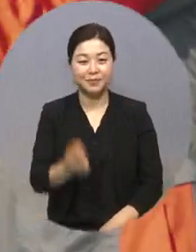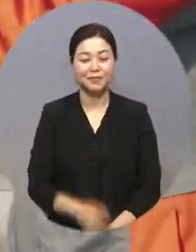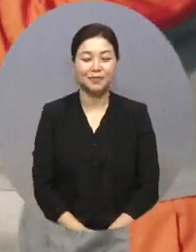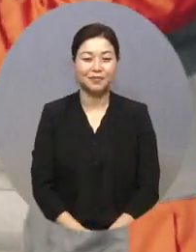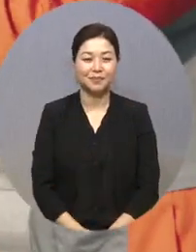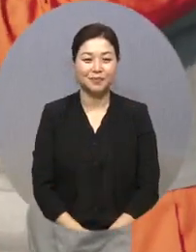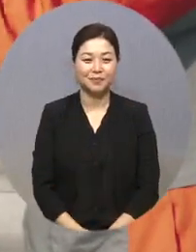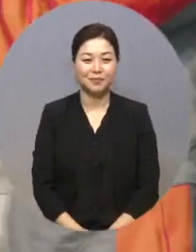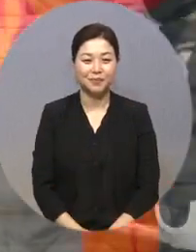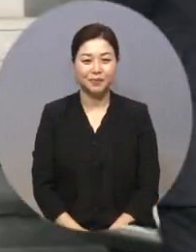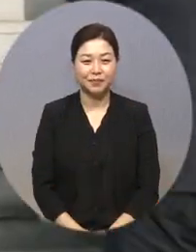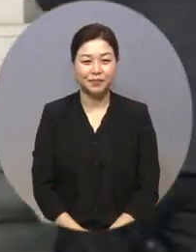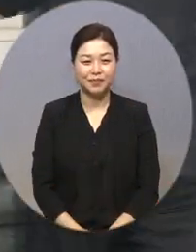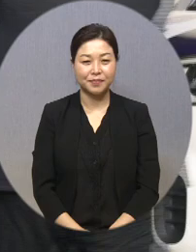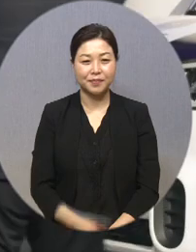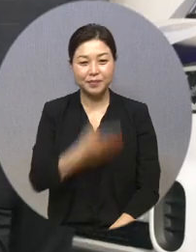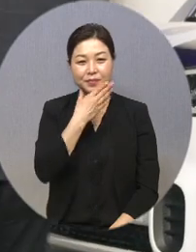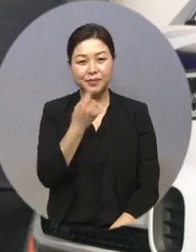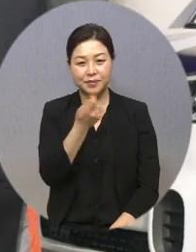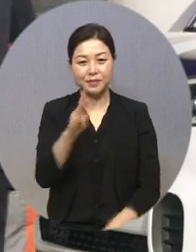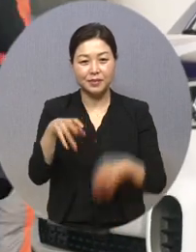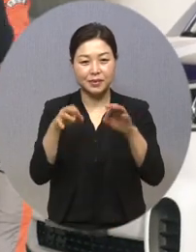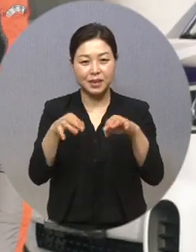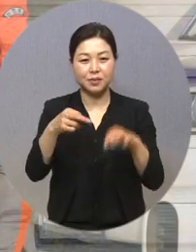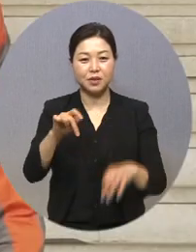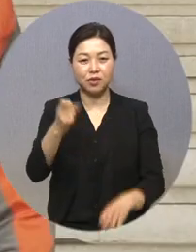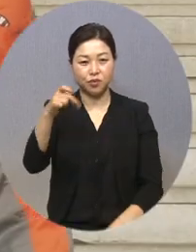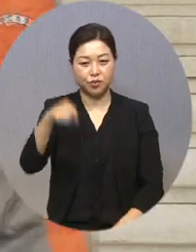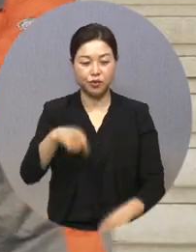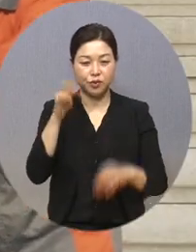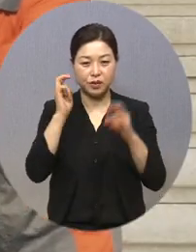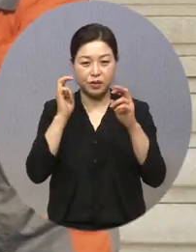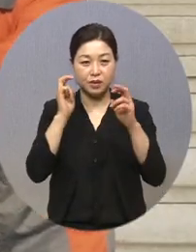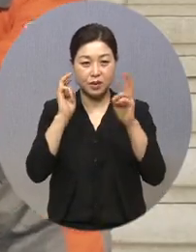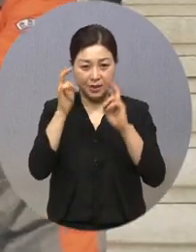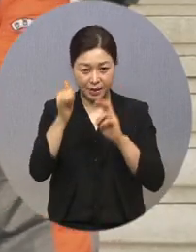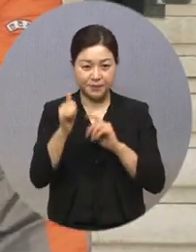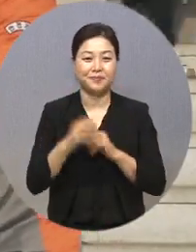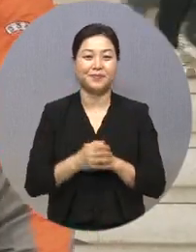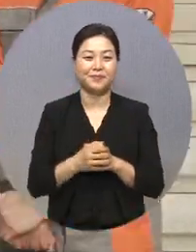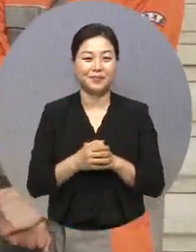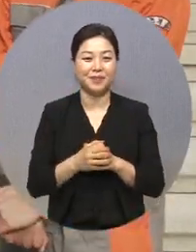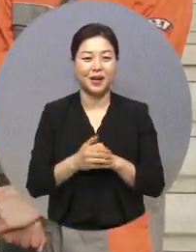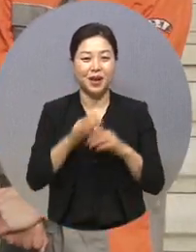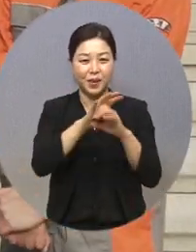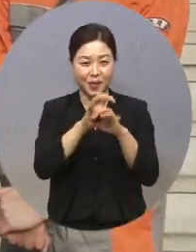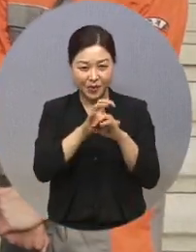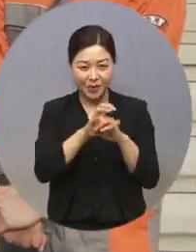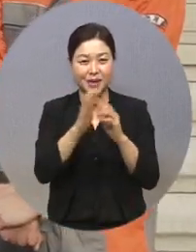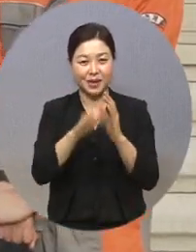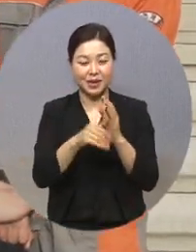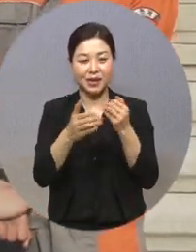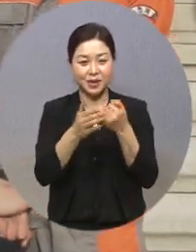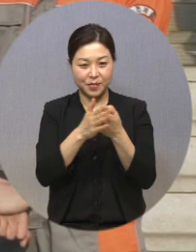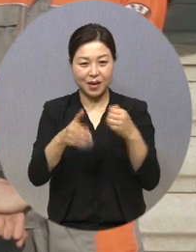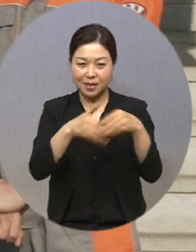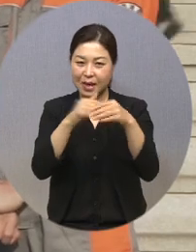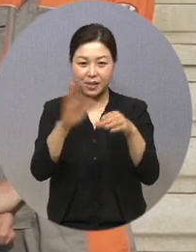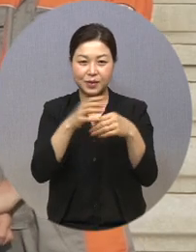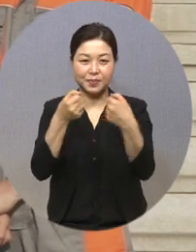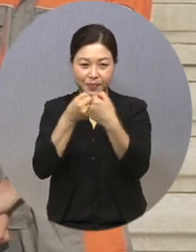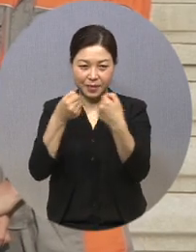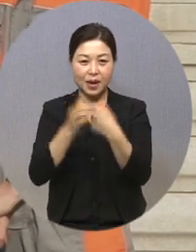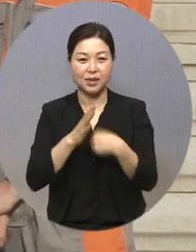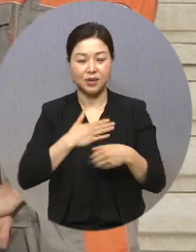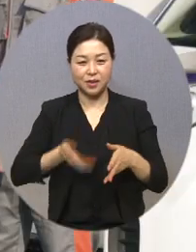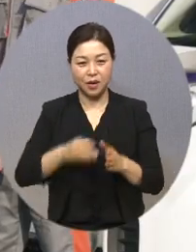저희 동티TV 김선생님께서 들어오십니다. 아유, 또 코로나 시즌에 주먹을 또 맞대야겠죠? 아, 안녕하세요. 저는 저 고향이